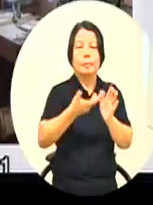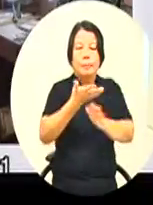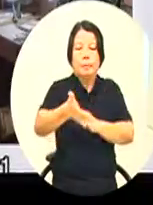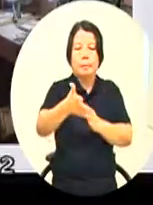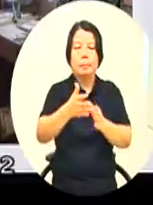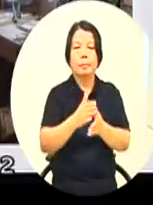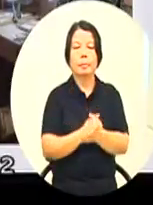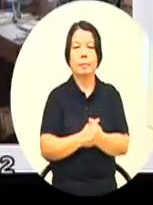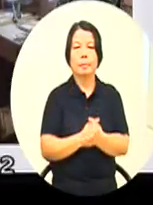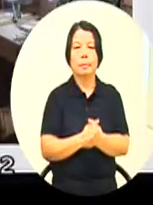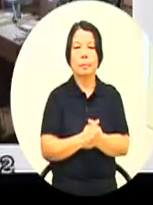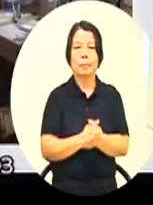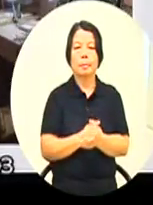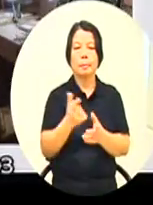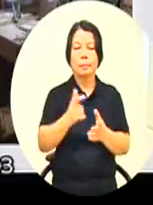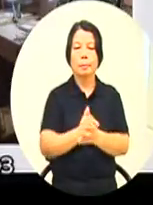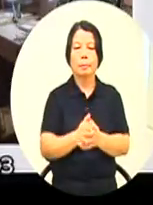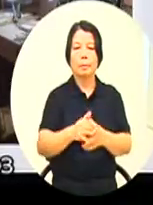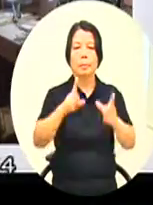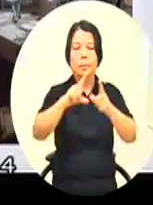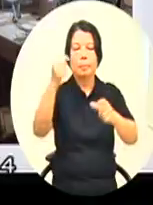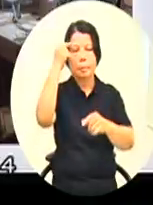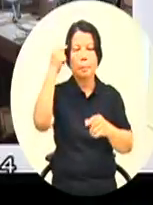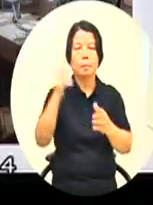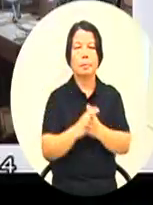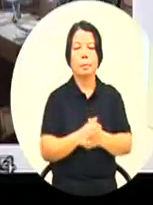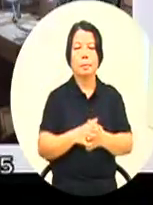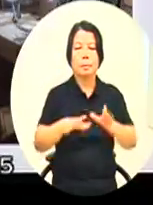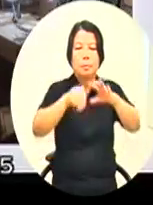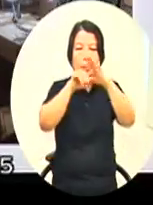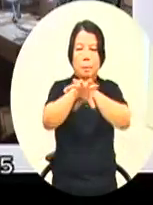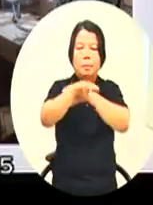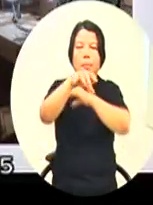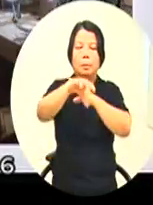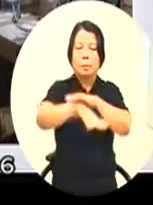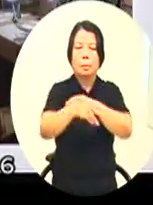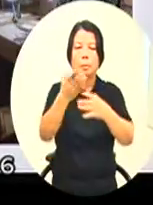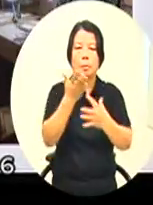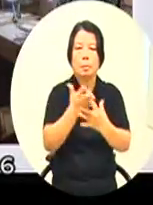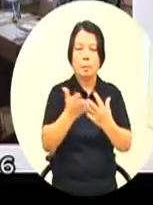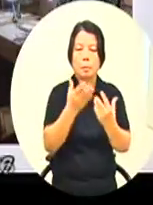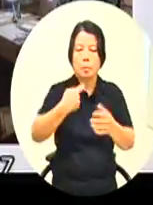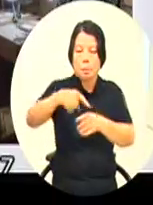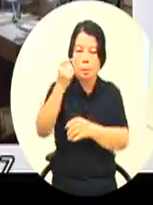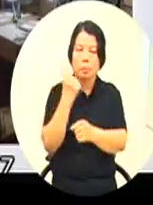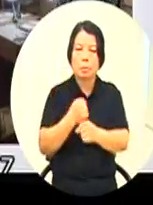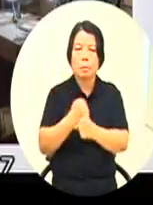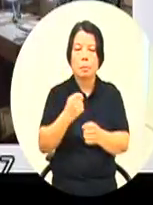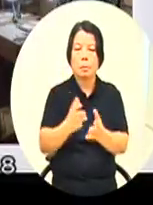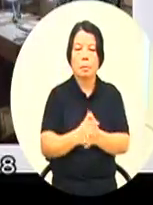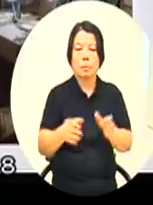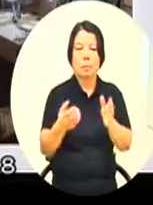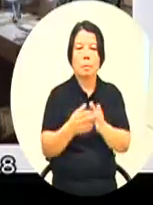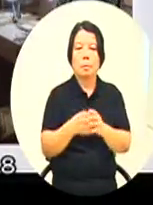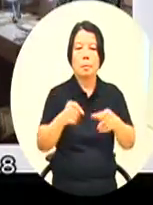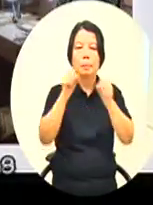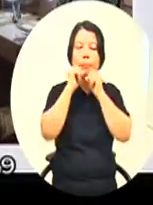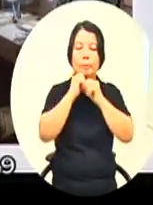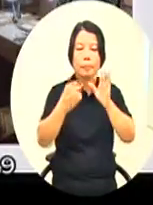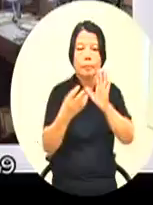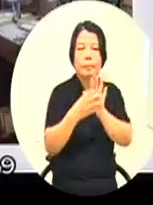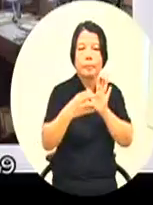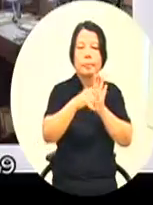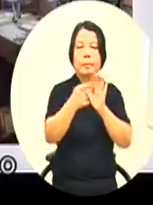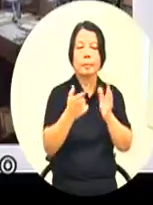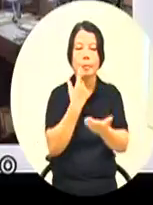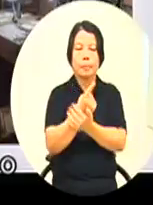在大义的仓库的空间哦，能够去营运、去经营它的品牌哦。那其实我们也提